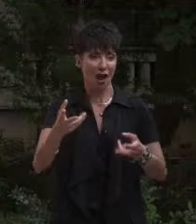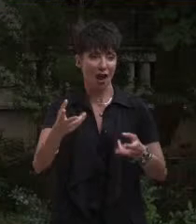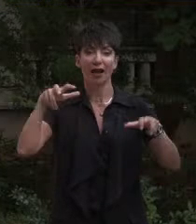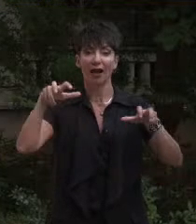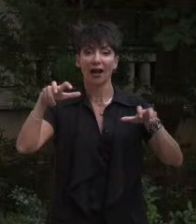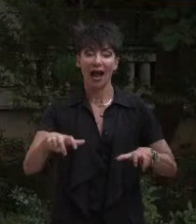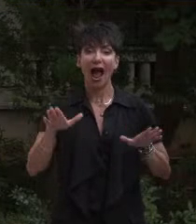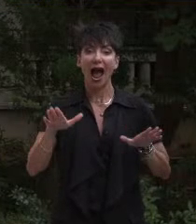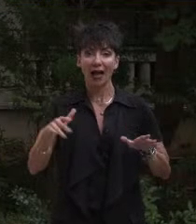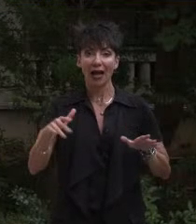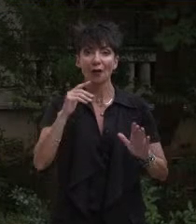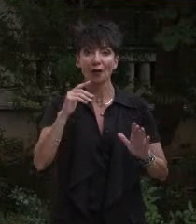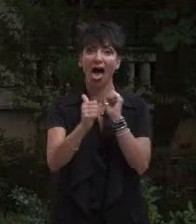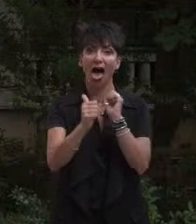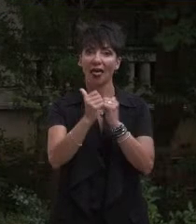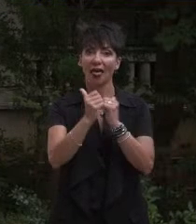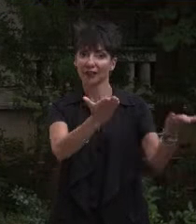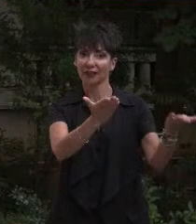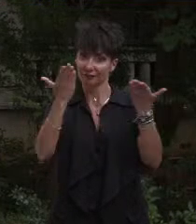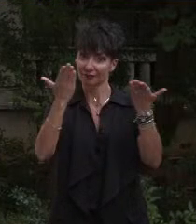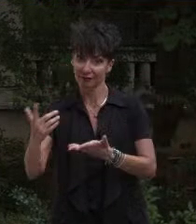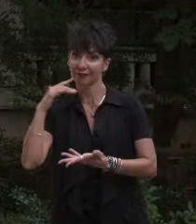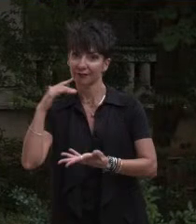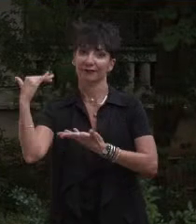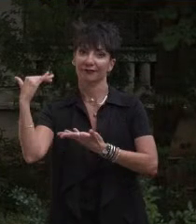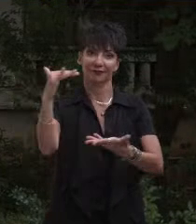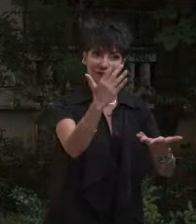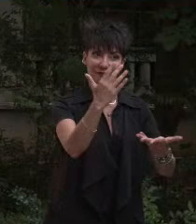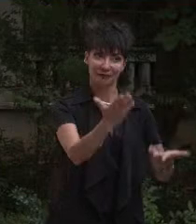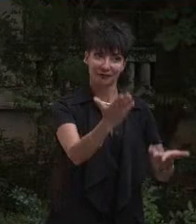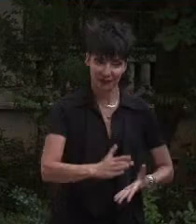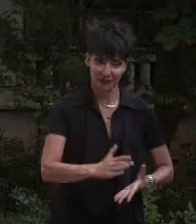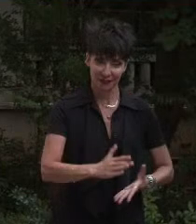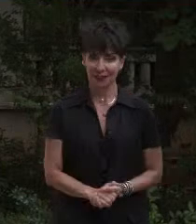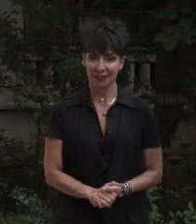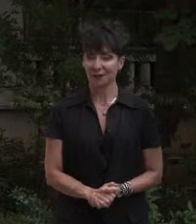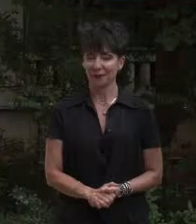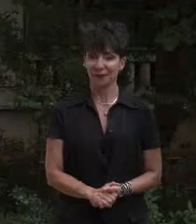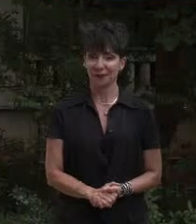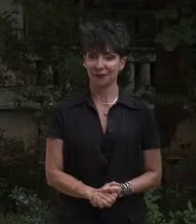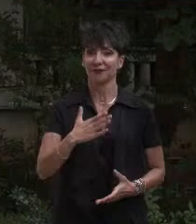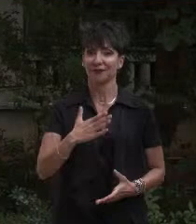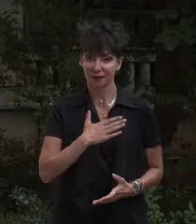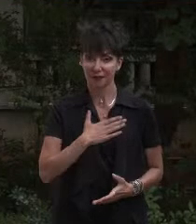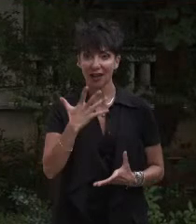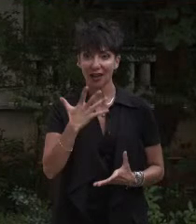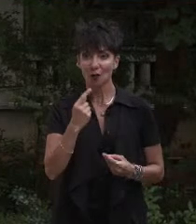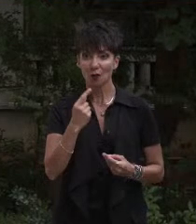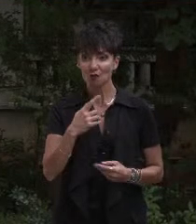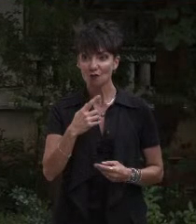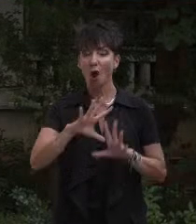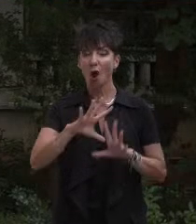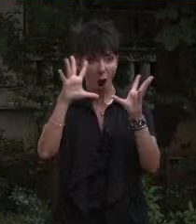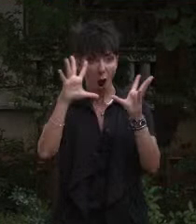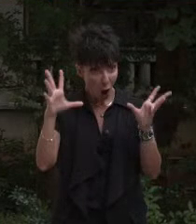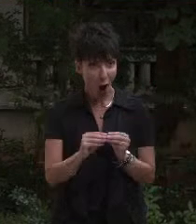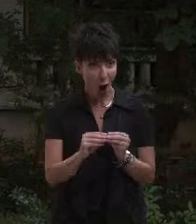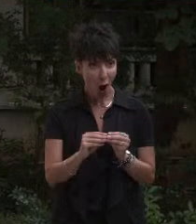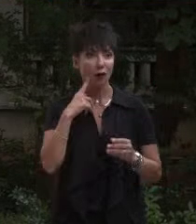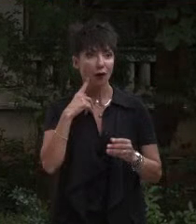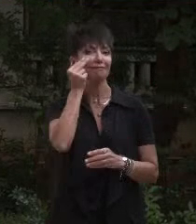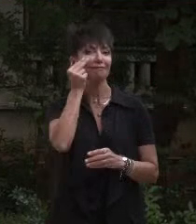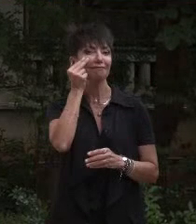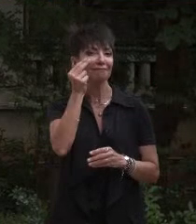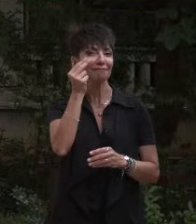ΠΑΕ Ατρόμητος για τους αθλητές που μας διέθεσαν για τις ανάγκες της βράβευσης. Ευχαριστούμε συνολικά για τη βραδιά όσους μας